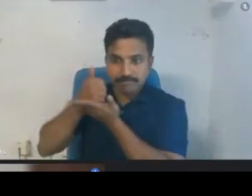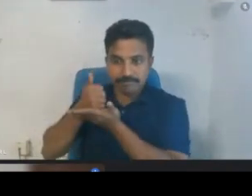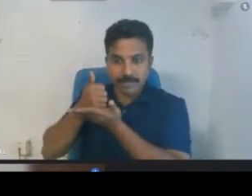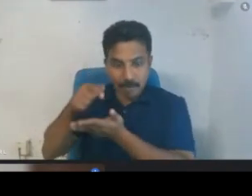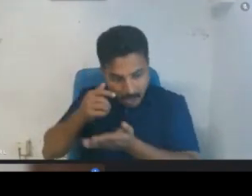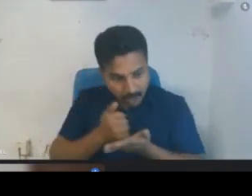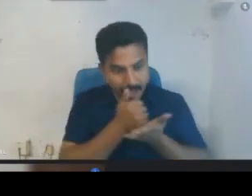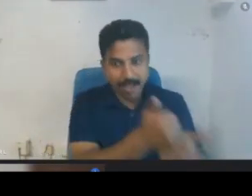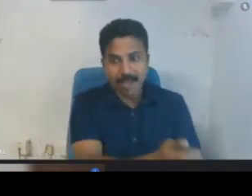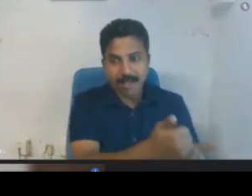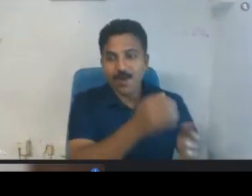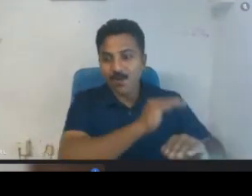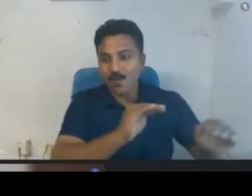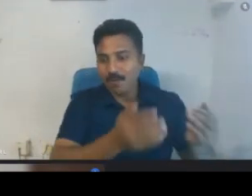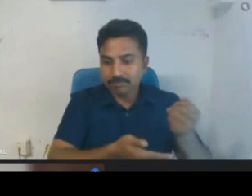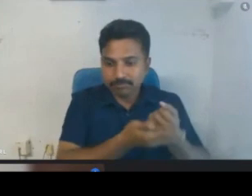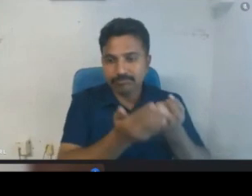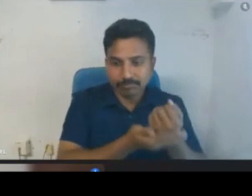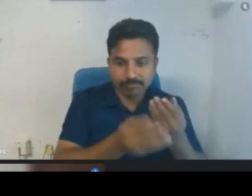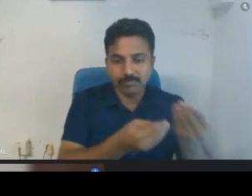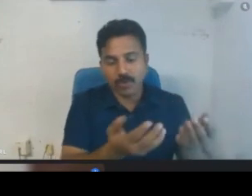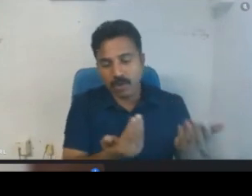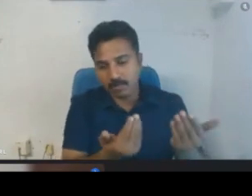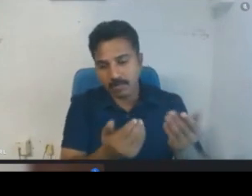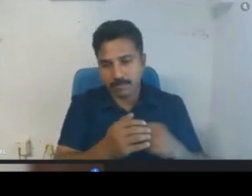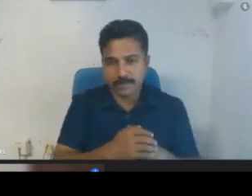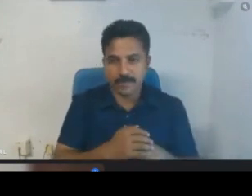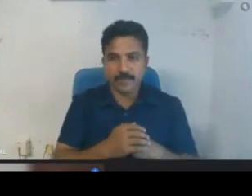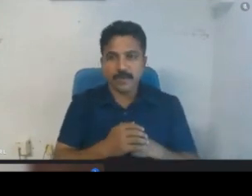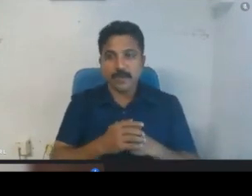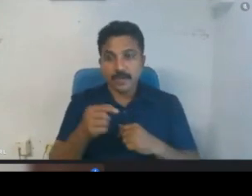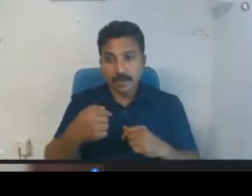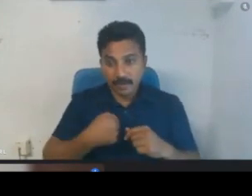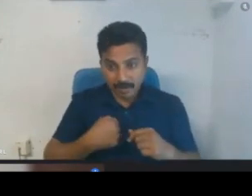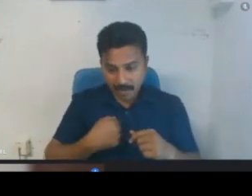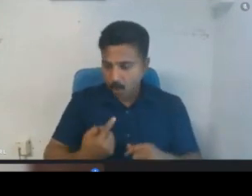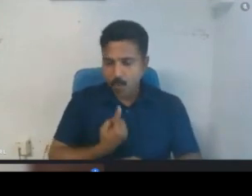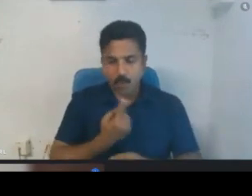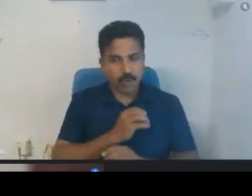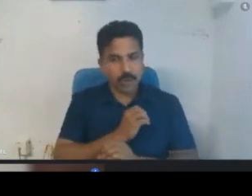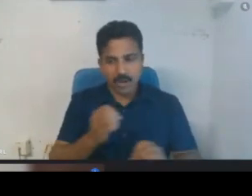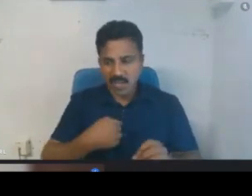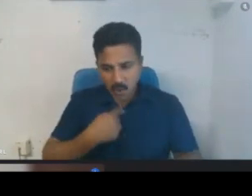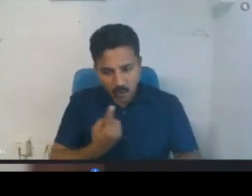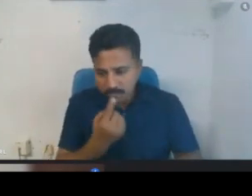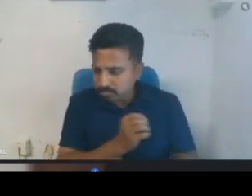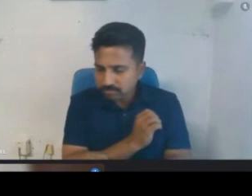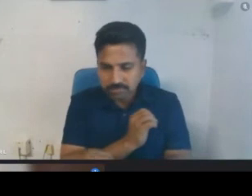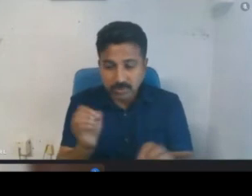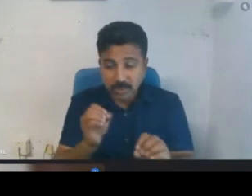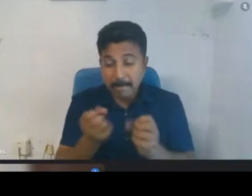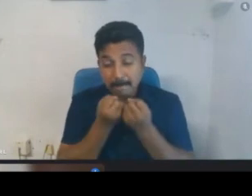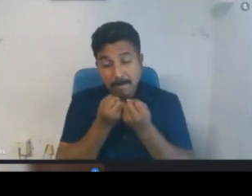നിങ്ങളുടെ കുട്ടിയിൽ അത് ഇംപ്ലിമെന്റ് ചെയ്യാൻ നിങ്ങൾക്ക് കഴിയുകയും ചെയ്യും. അതുപോലെ തന്നെ നിങ്ങൾ ഒറ്റയ്ക്കല്ല, നിങ്ങൾ മാത്രമല്ല,